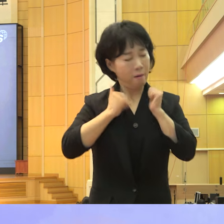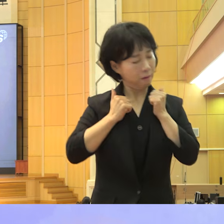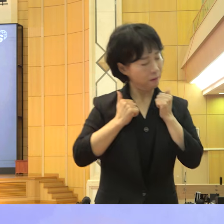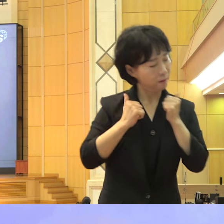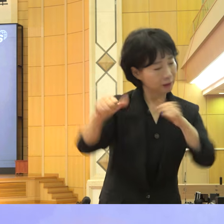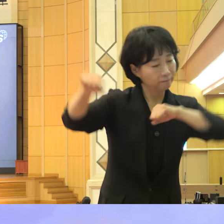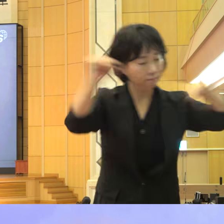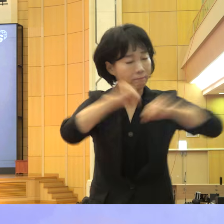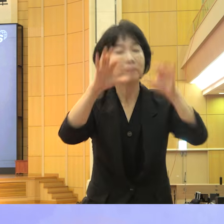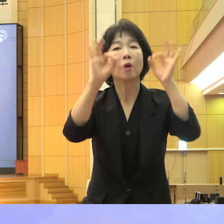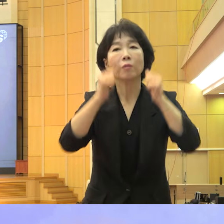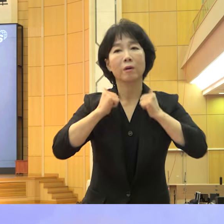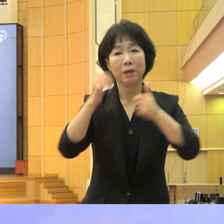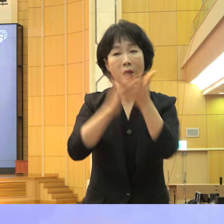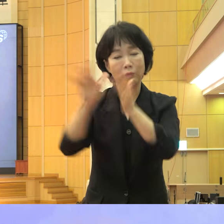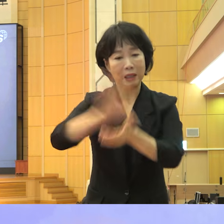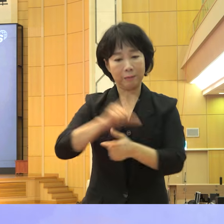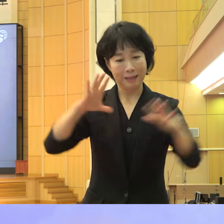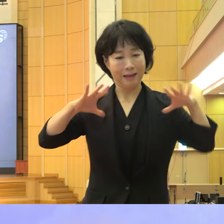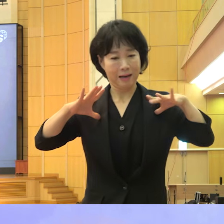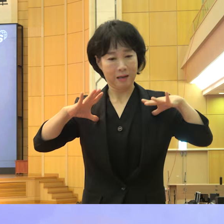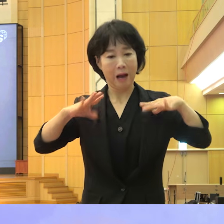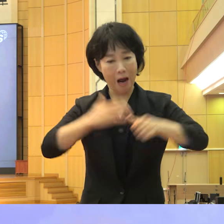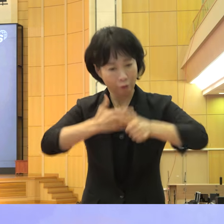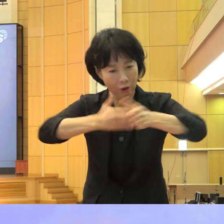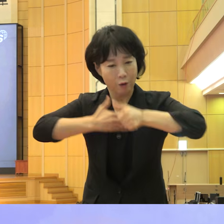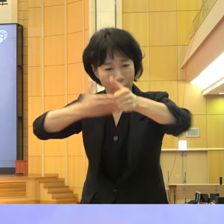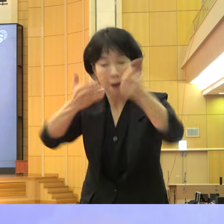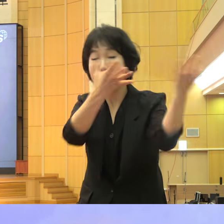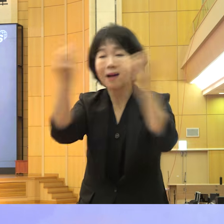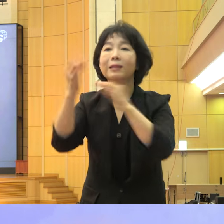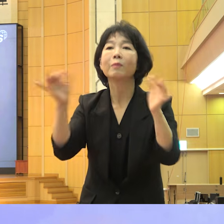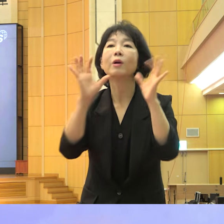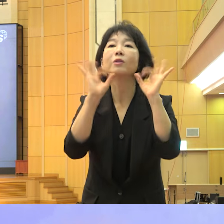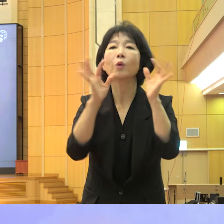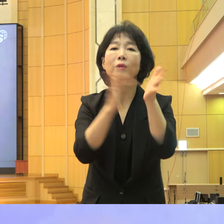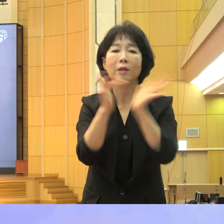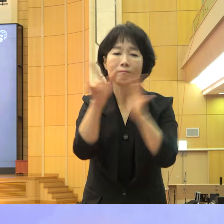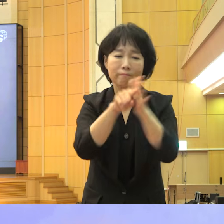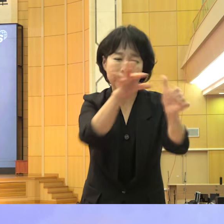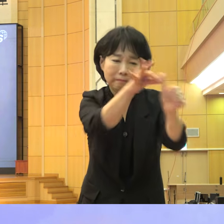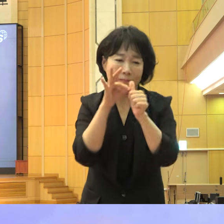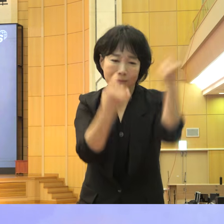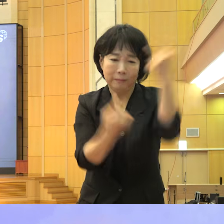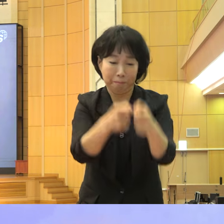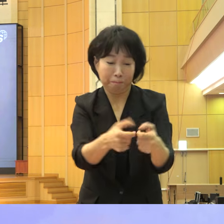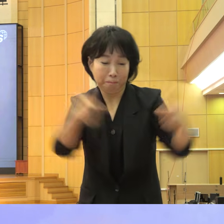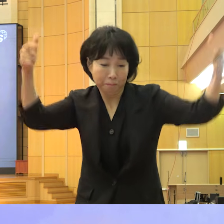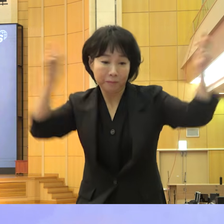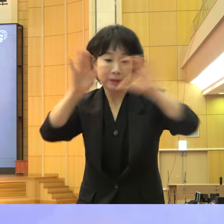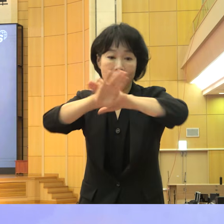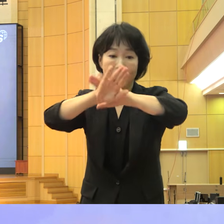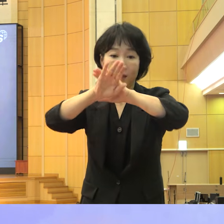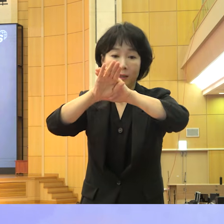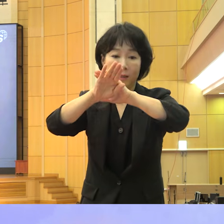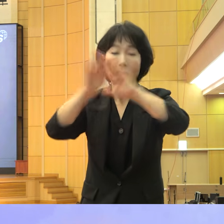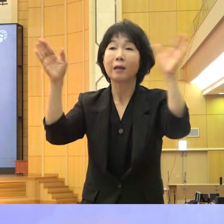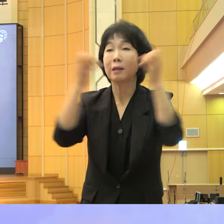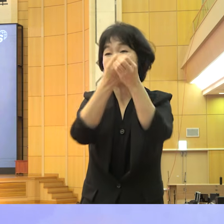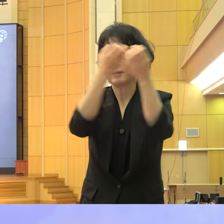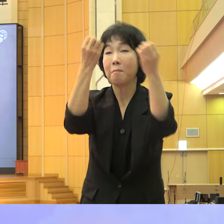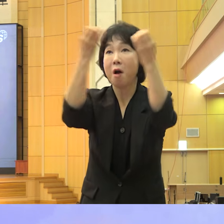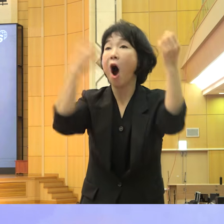이름을 널리 자랑하고 전해서 많은 사람들을 주께로 돌아오게 하는 하늘에 빛나는